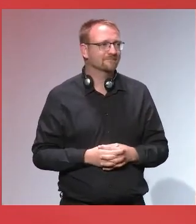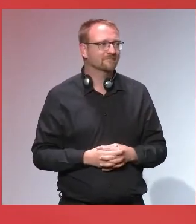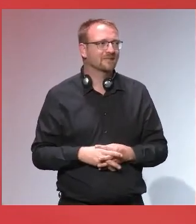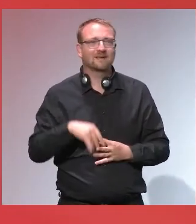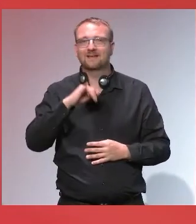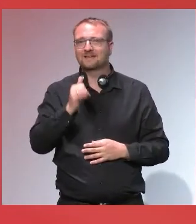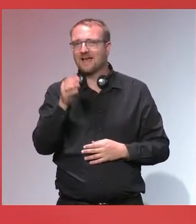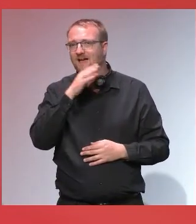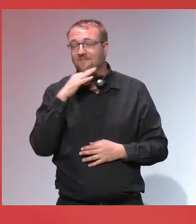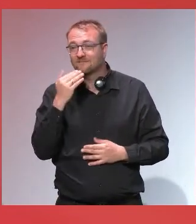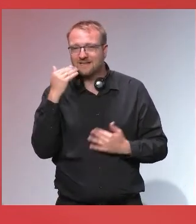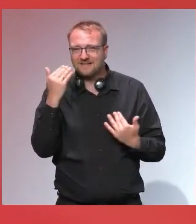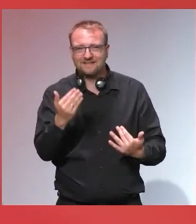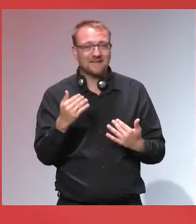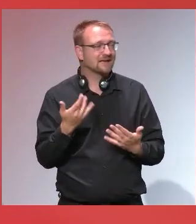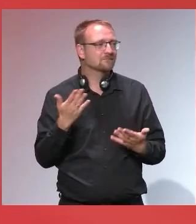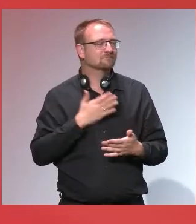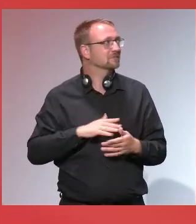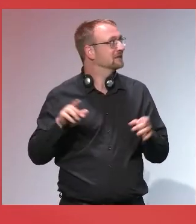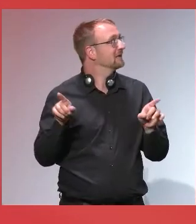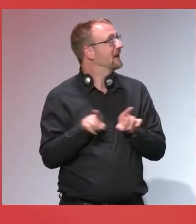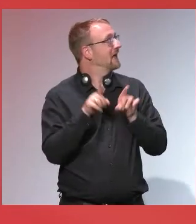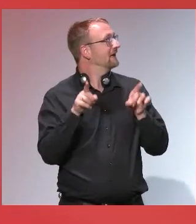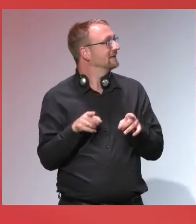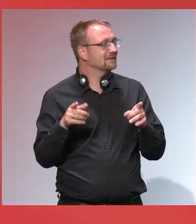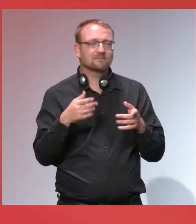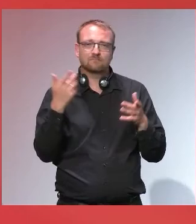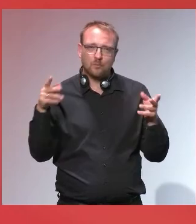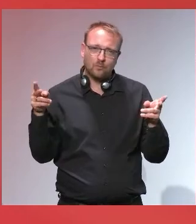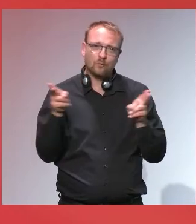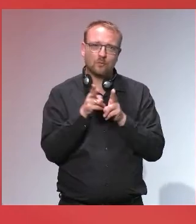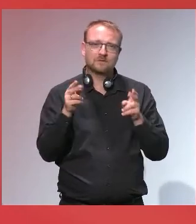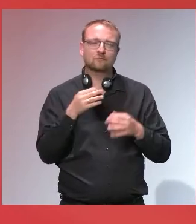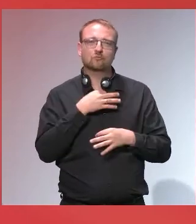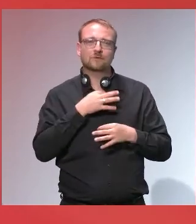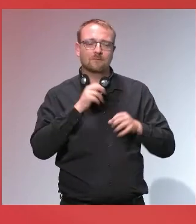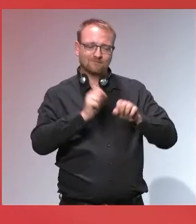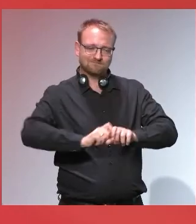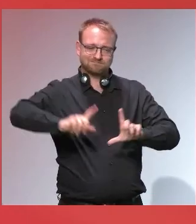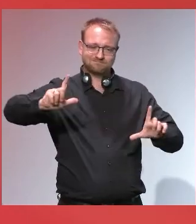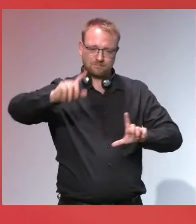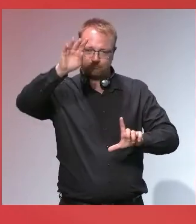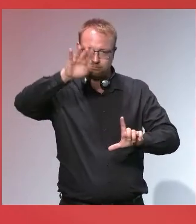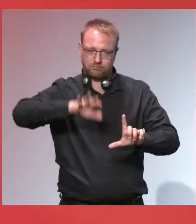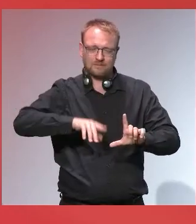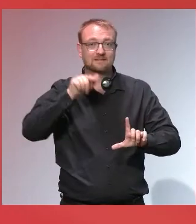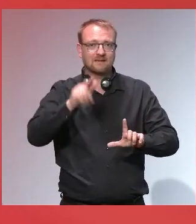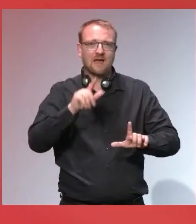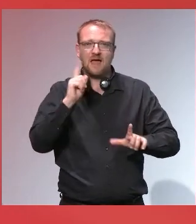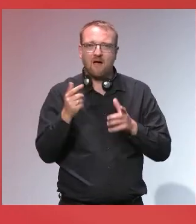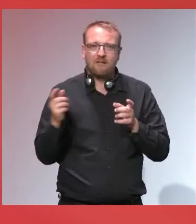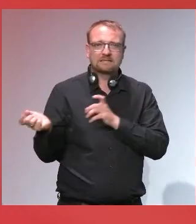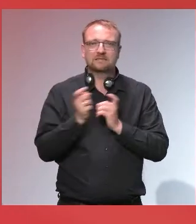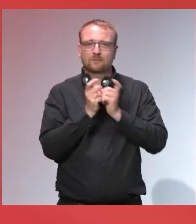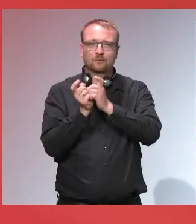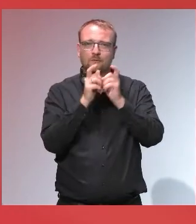Dank, liebe Sonja, und ich starte mit einem kurzen Stimmungsbild aus dem Chat. Es ist rege und aktiv diskutiert worden. Es